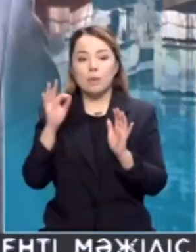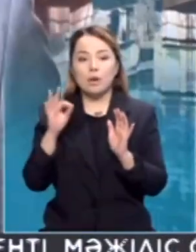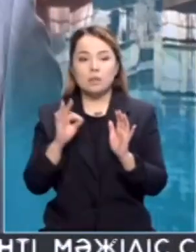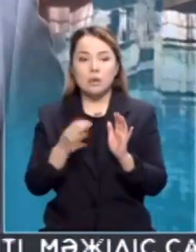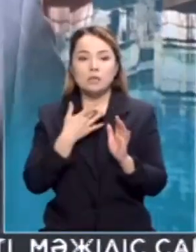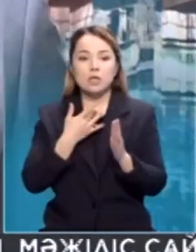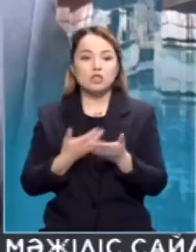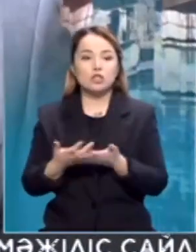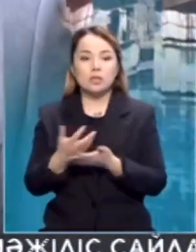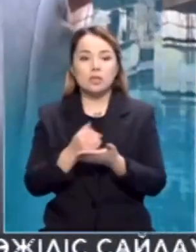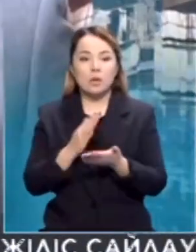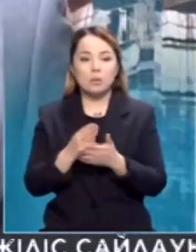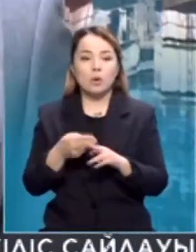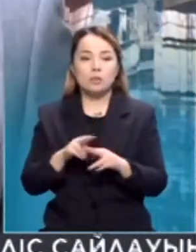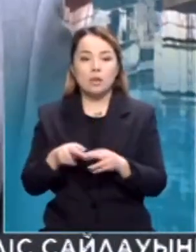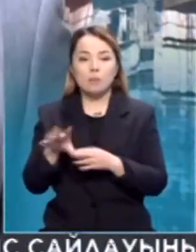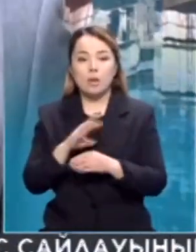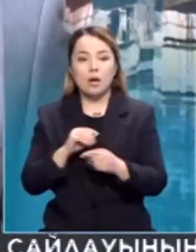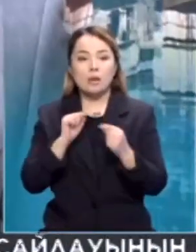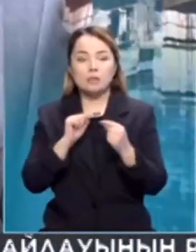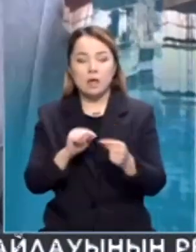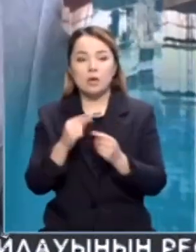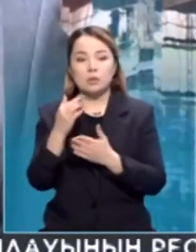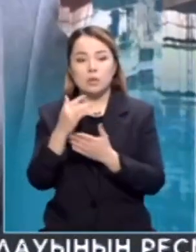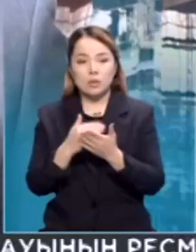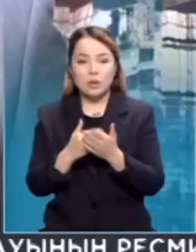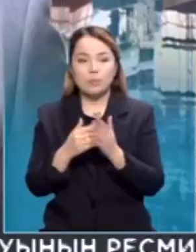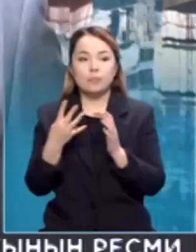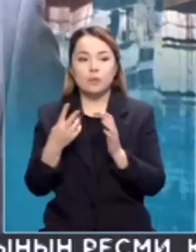8,59% дауыс жинаған. Ал бәріне қарсымын деген нұсқаны